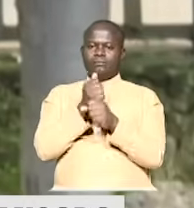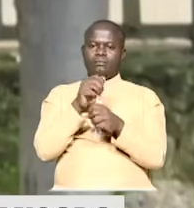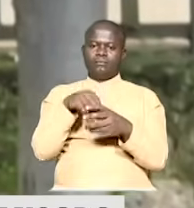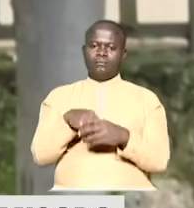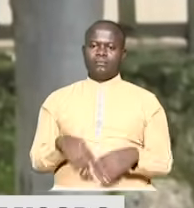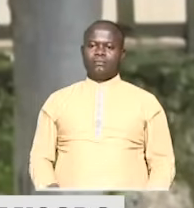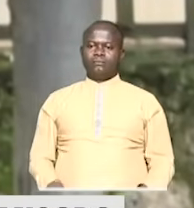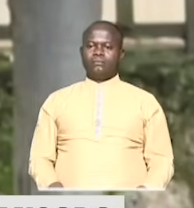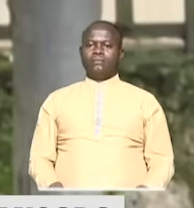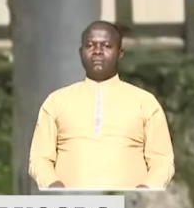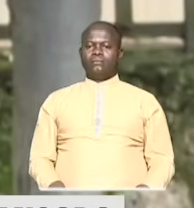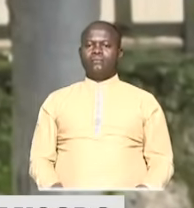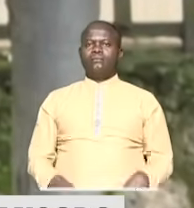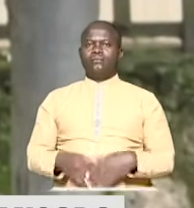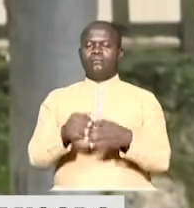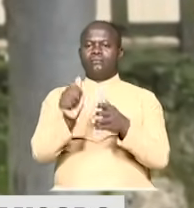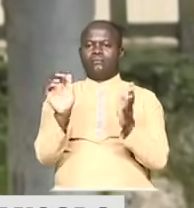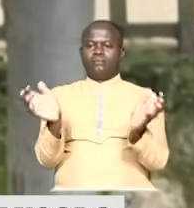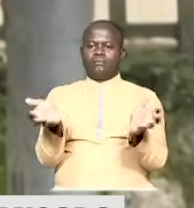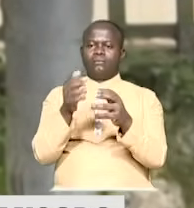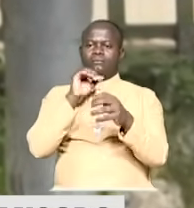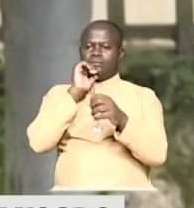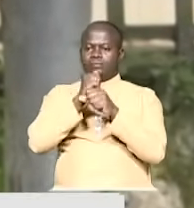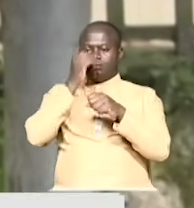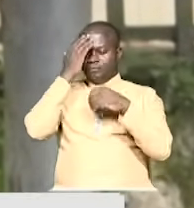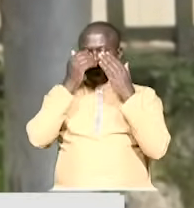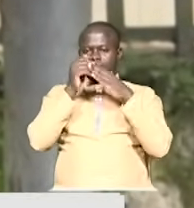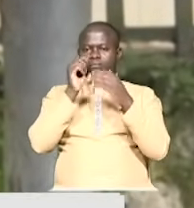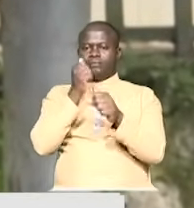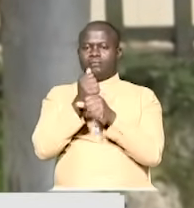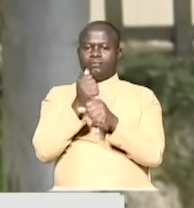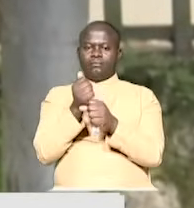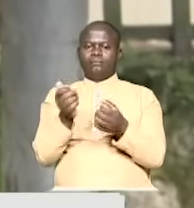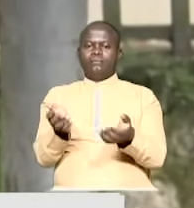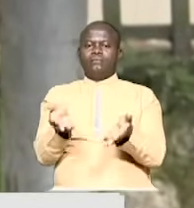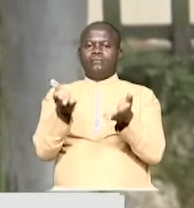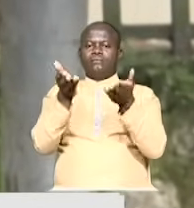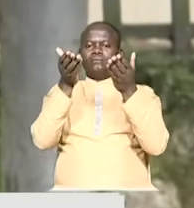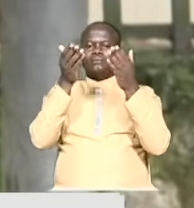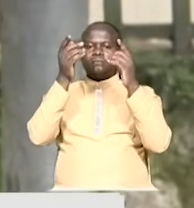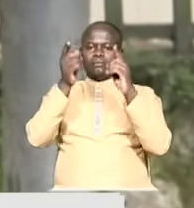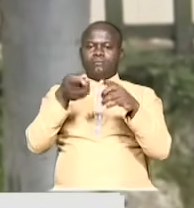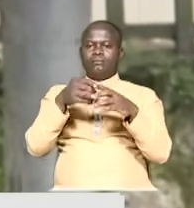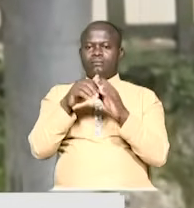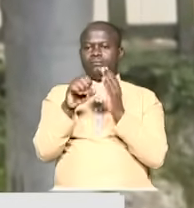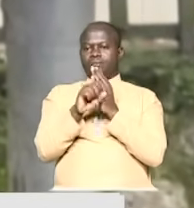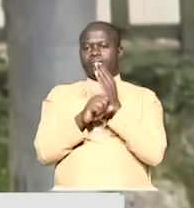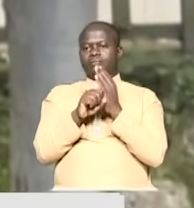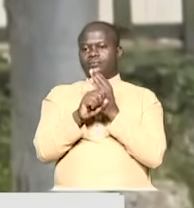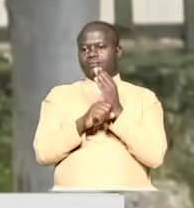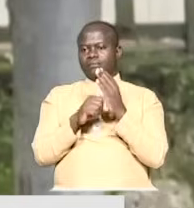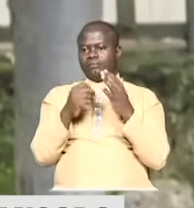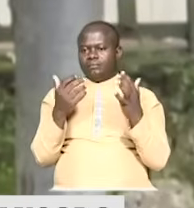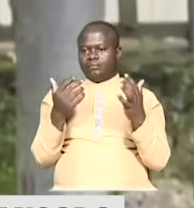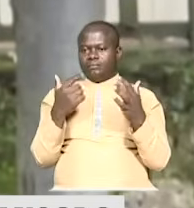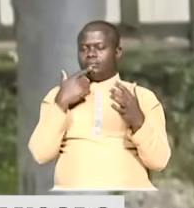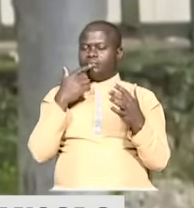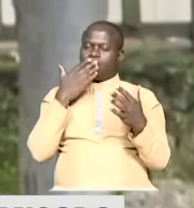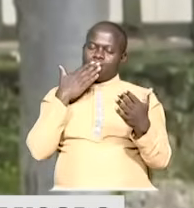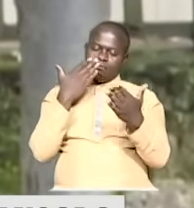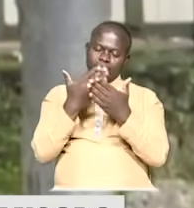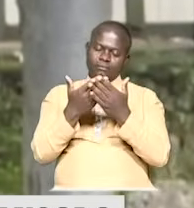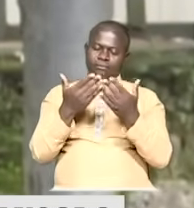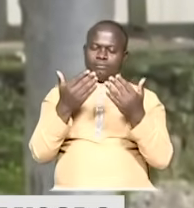Ubwo bukangurambaga ntabwo bwakozwe kuko ibyo bakoze batubwiye ko ari promosiyo bazanye ku murenge. Byakabaye ngombwa